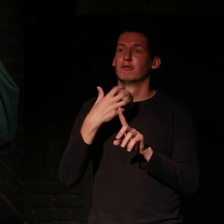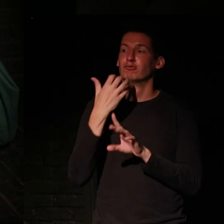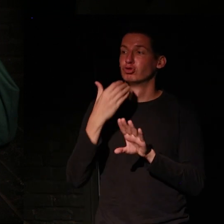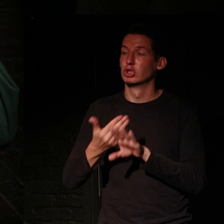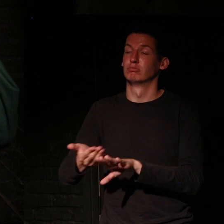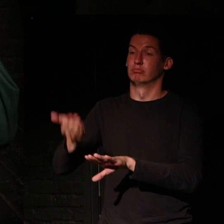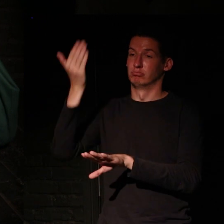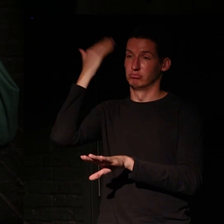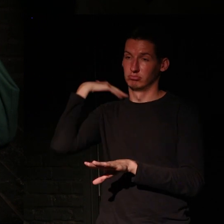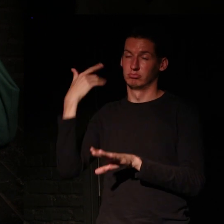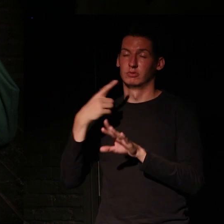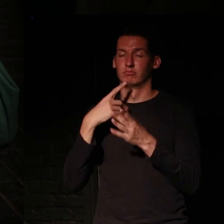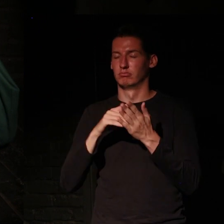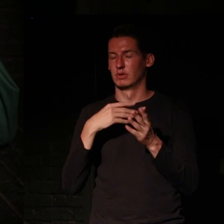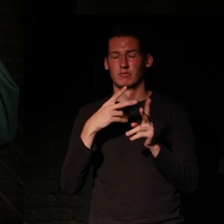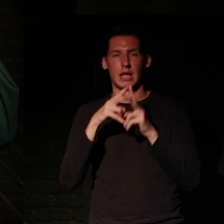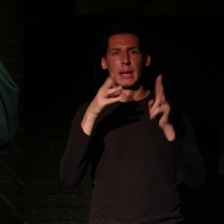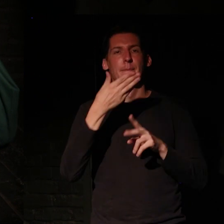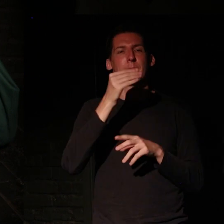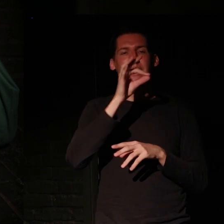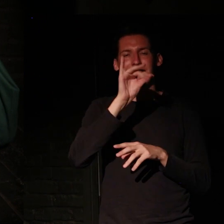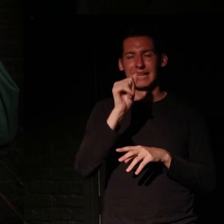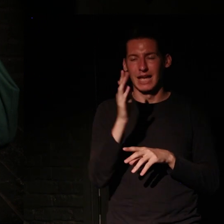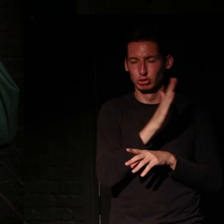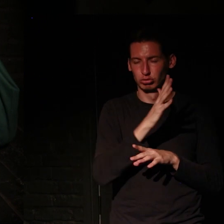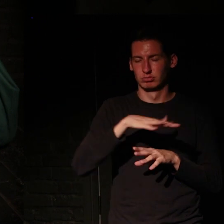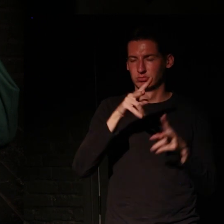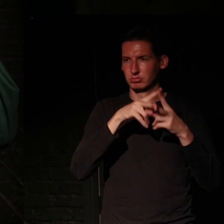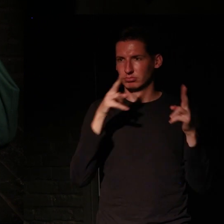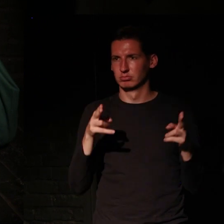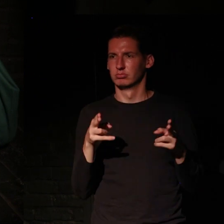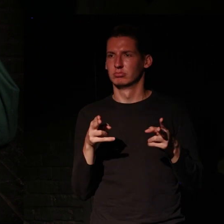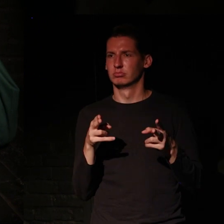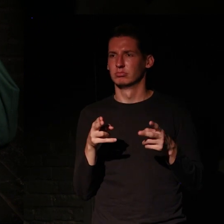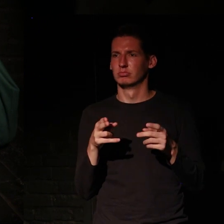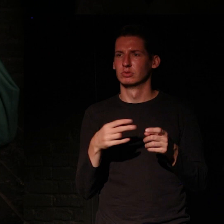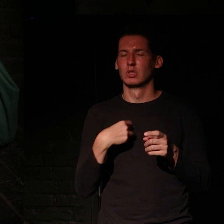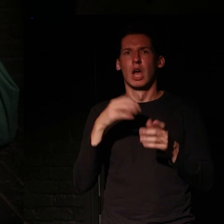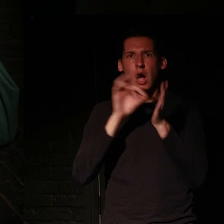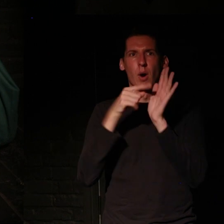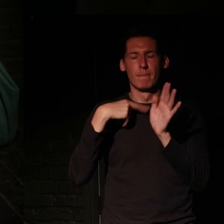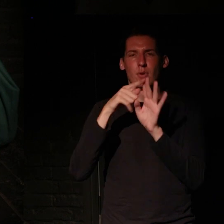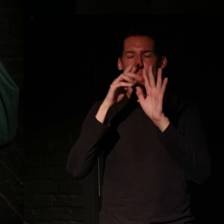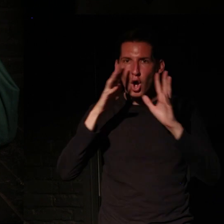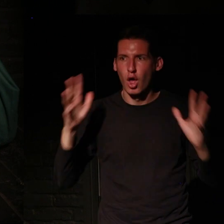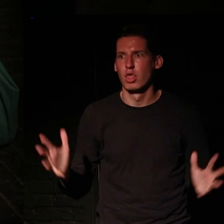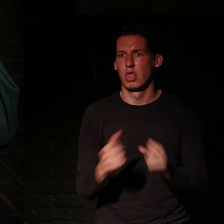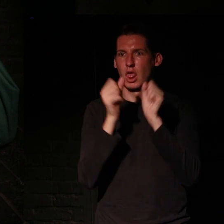tej słynnej reformy króla Jezjasza i kapłana Kilkiasza, kiedy zostały odnalezione